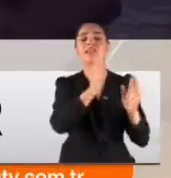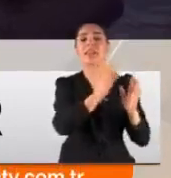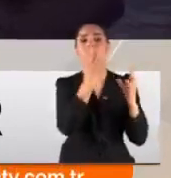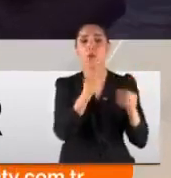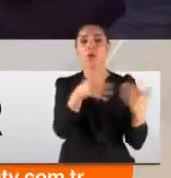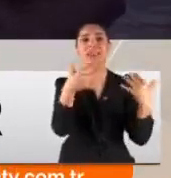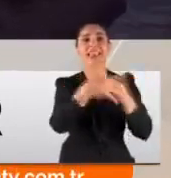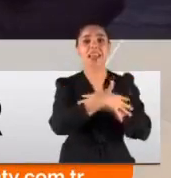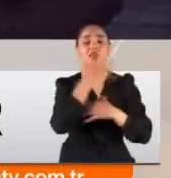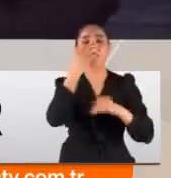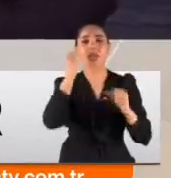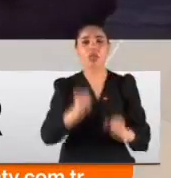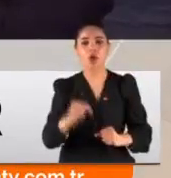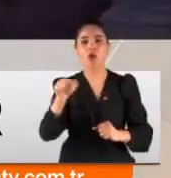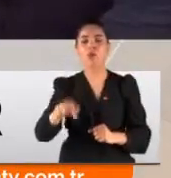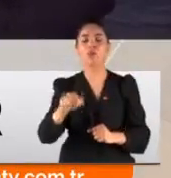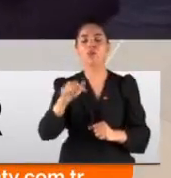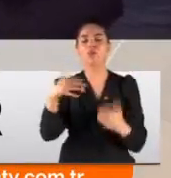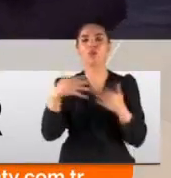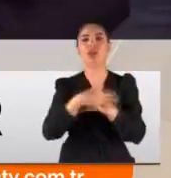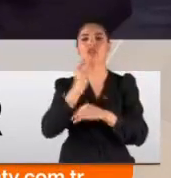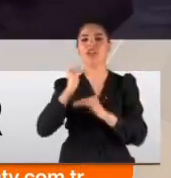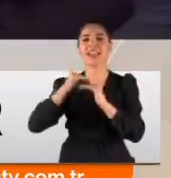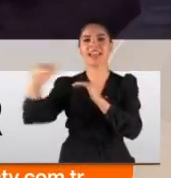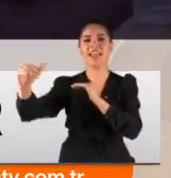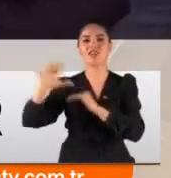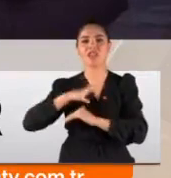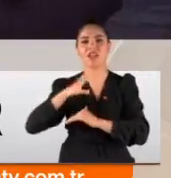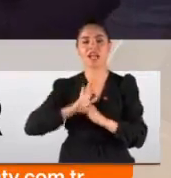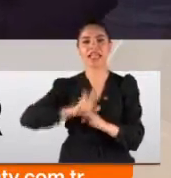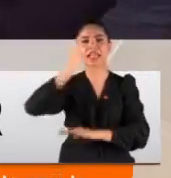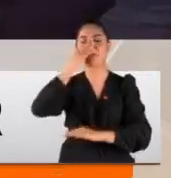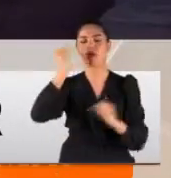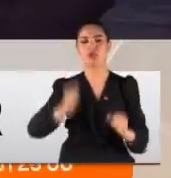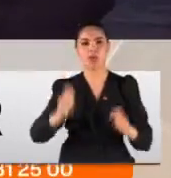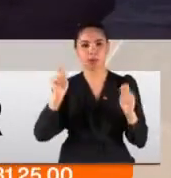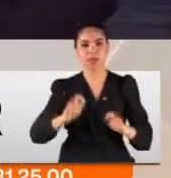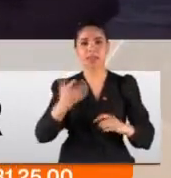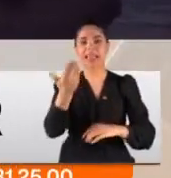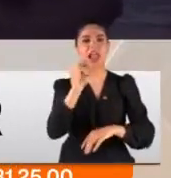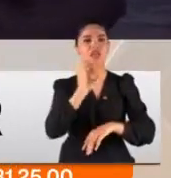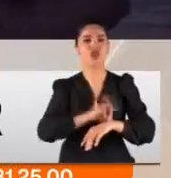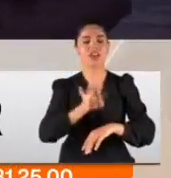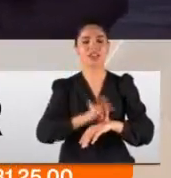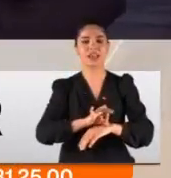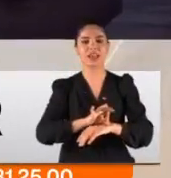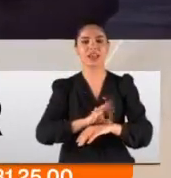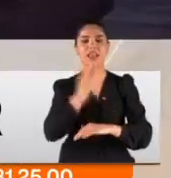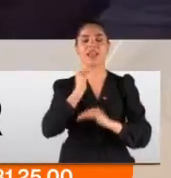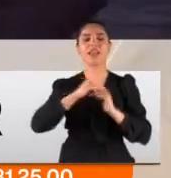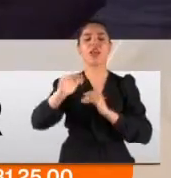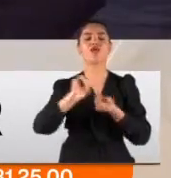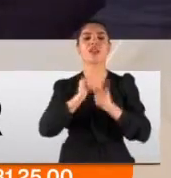o geceki nöbeti bugün gençler devraldı ve gençler demokrasi nöbeti tutacaklar. Önümüzdeki dakikalarda Gençlik ve